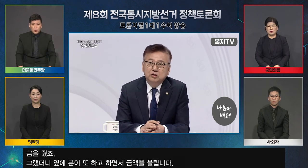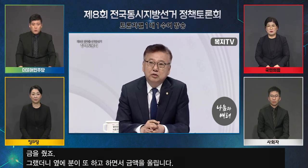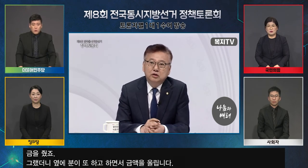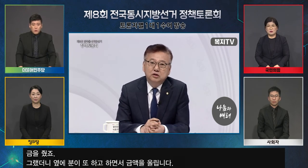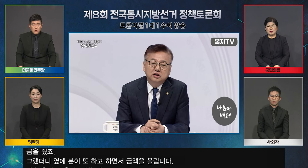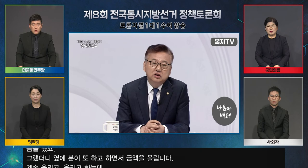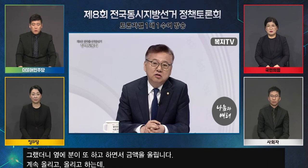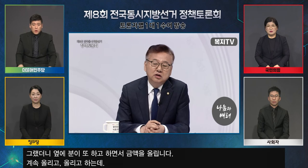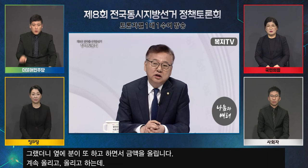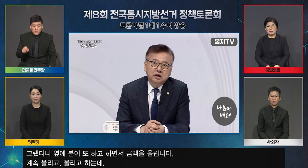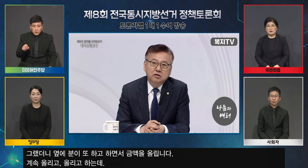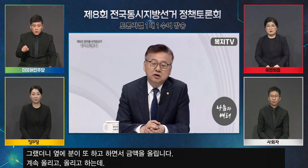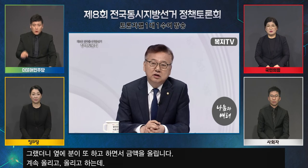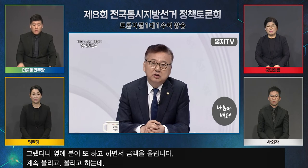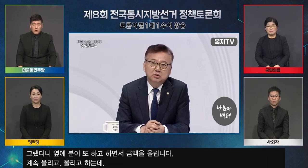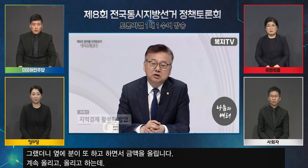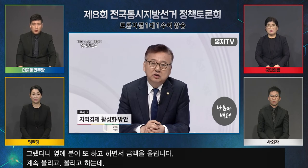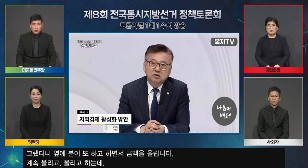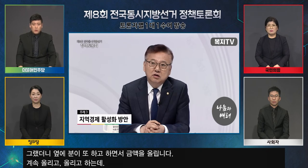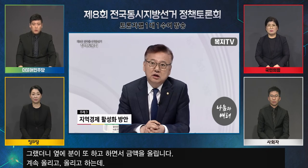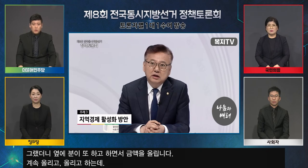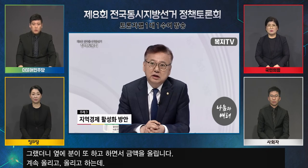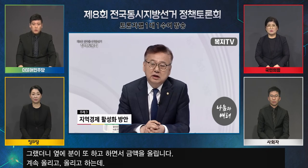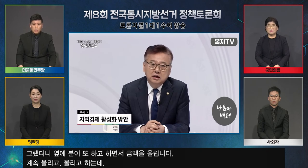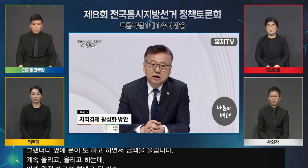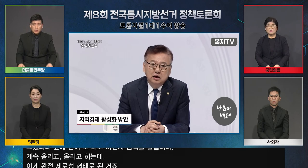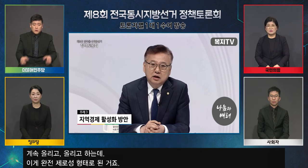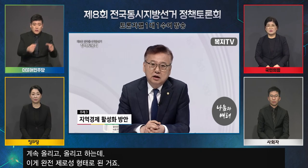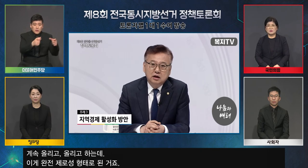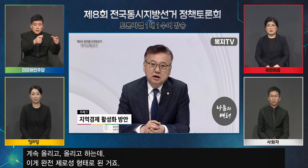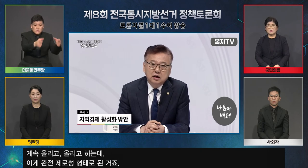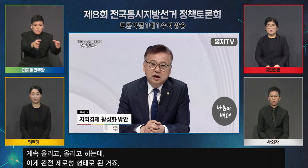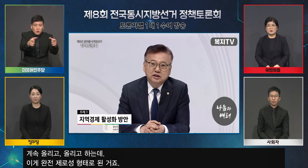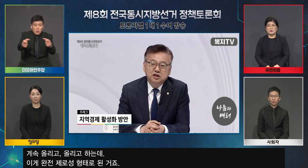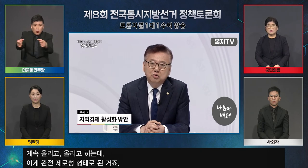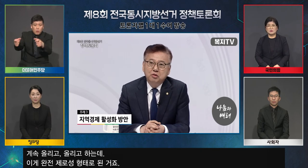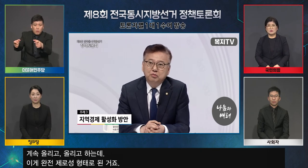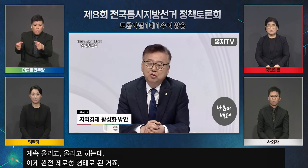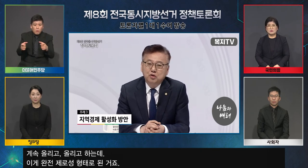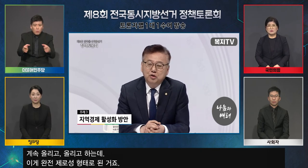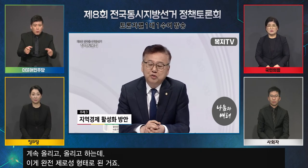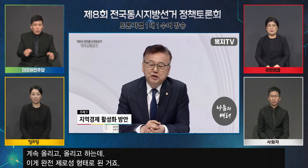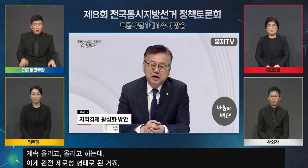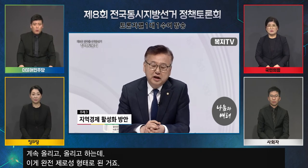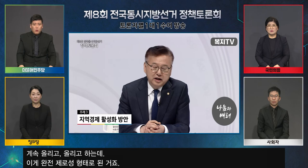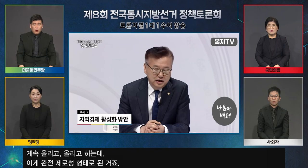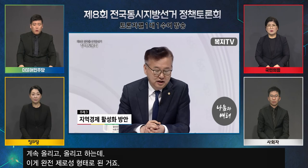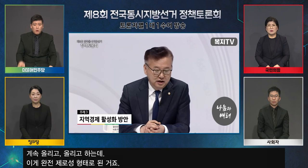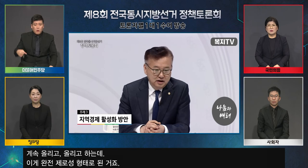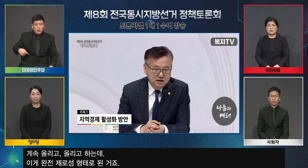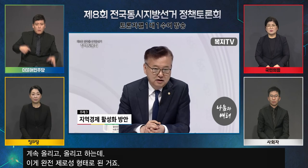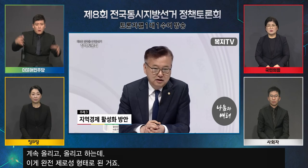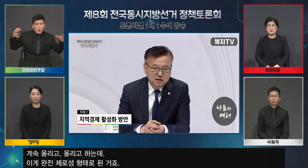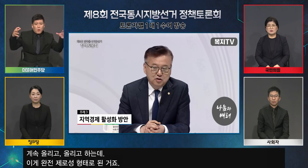형태로 된 거죠. 그래서 지역에 내려가게 되면은 지역 간에 같이 협업도 어려운데